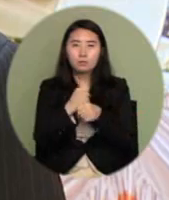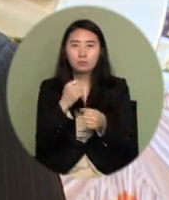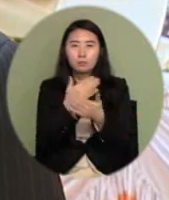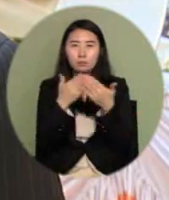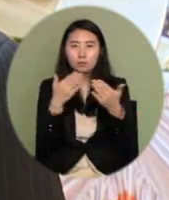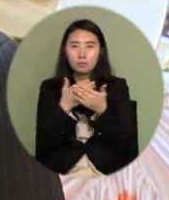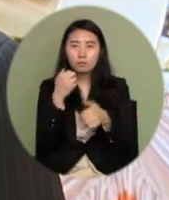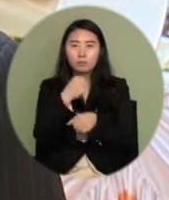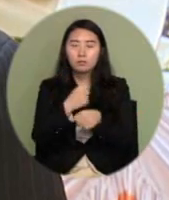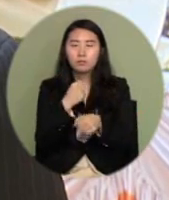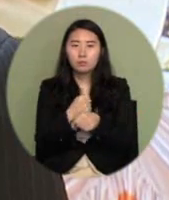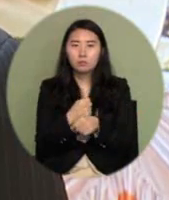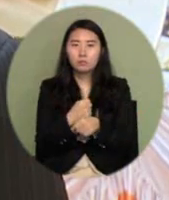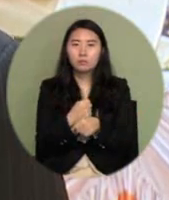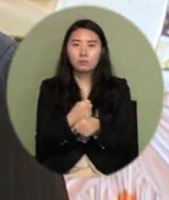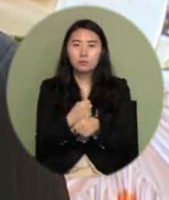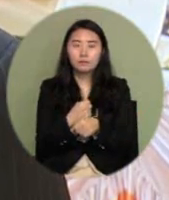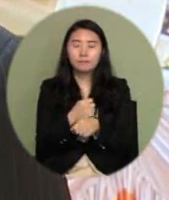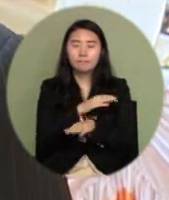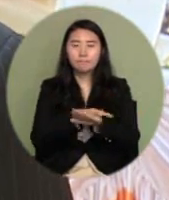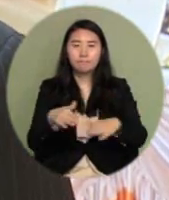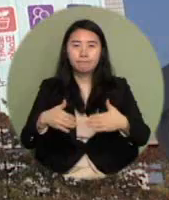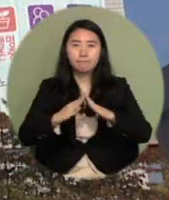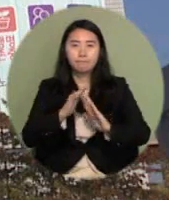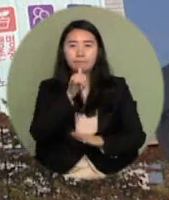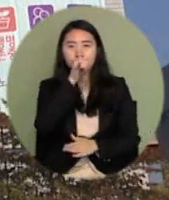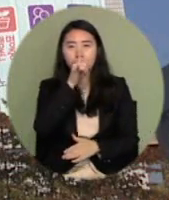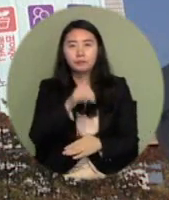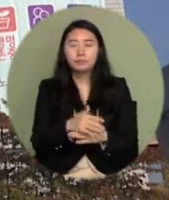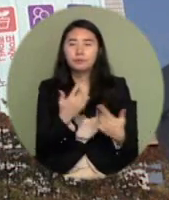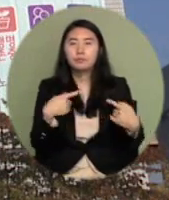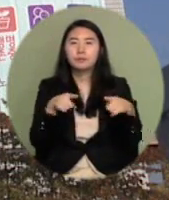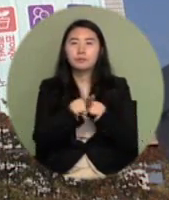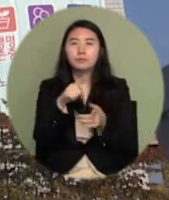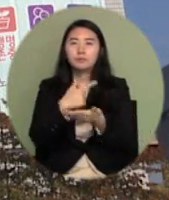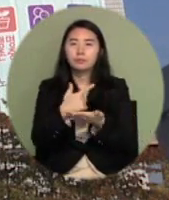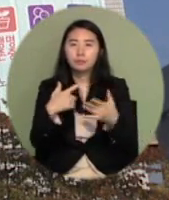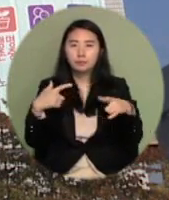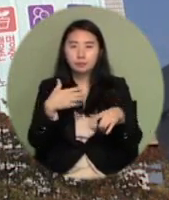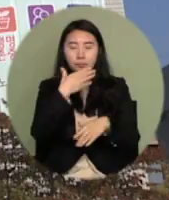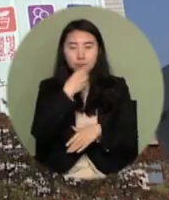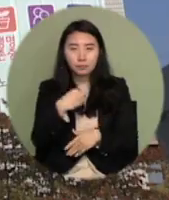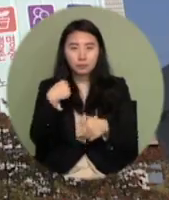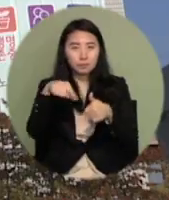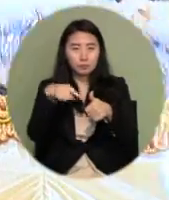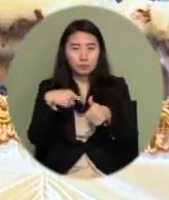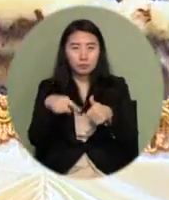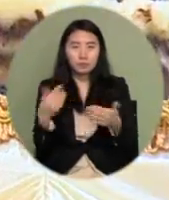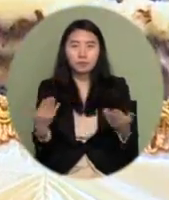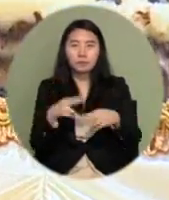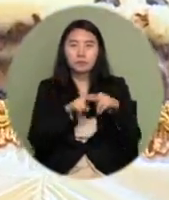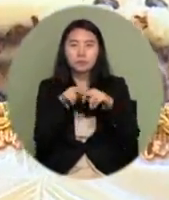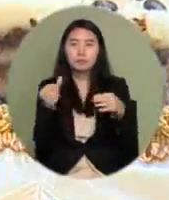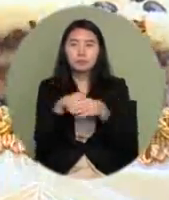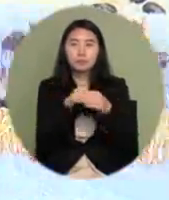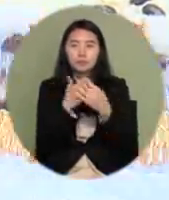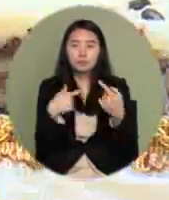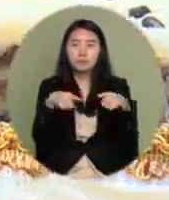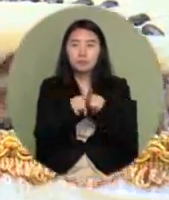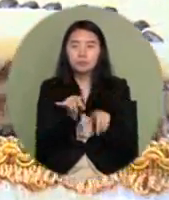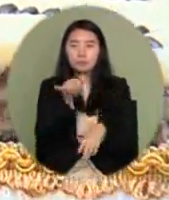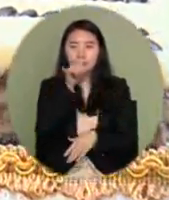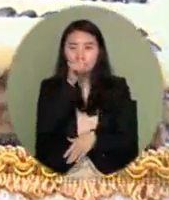그런 해로서 자리매김될 것 같고요. 이와 함께 노원구는 복지와 교육, 일자리와 문화가